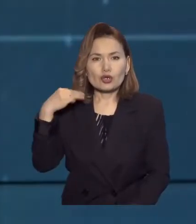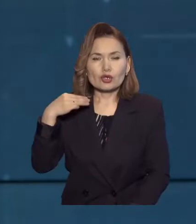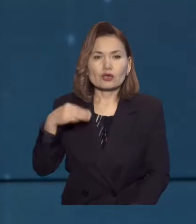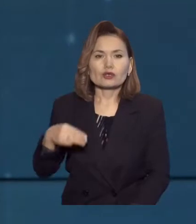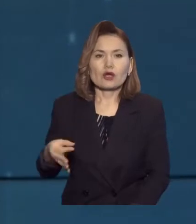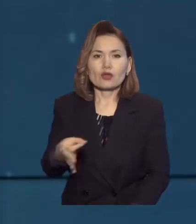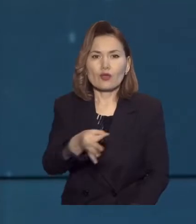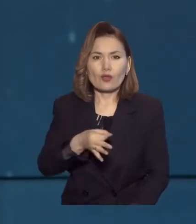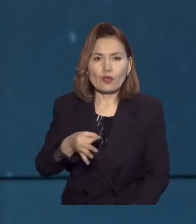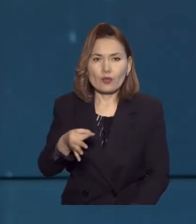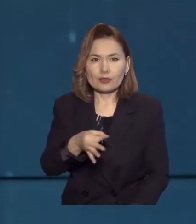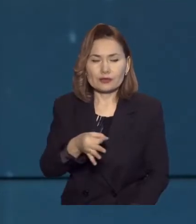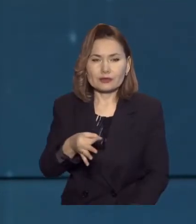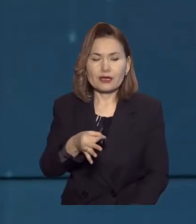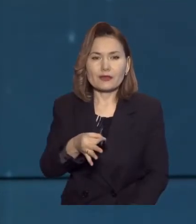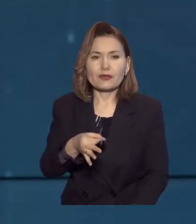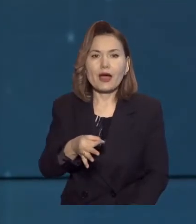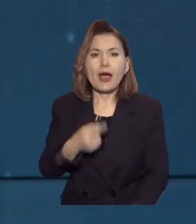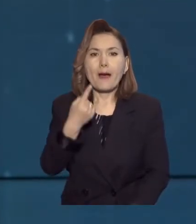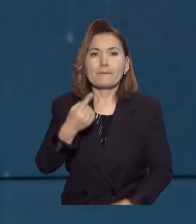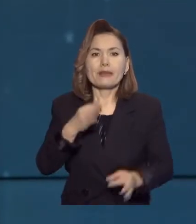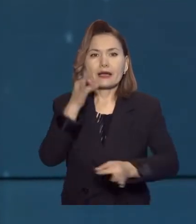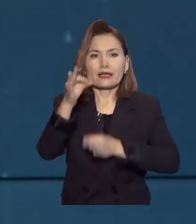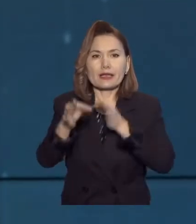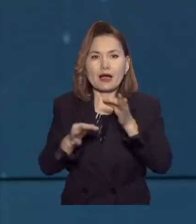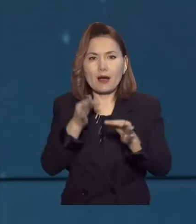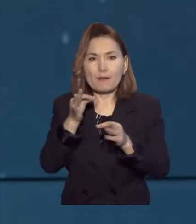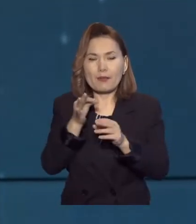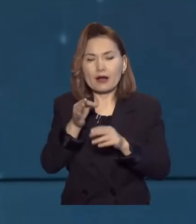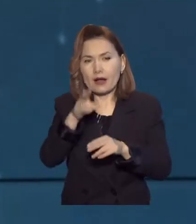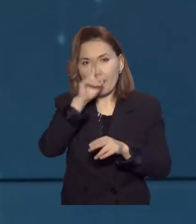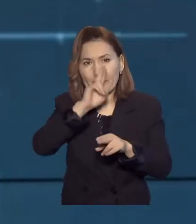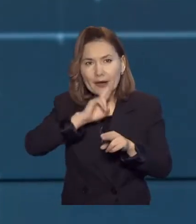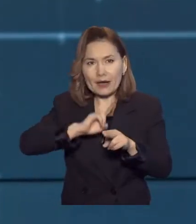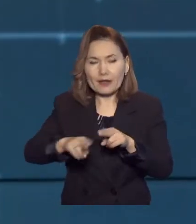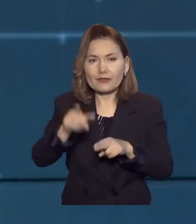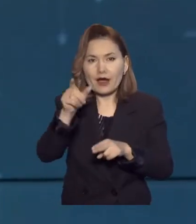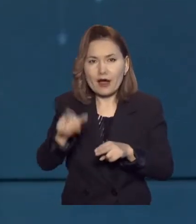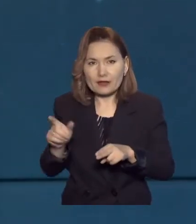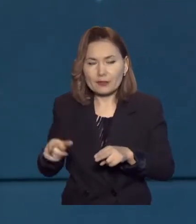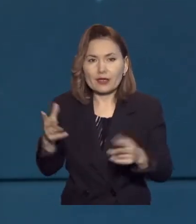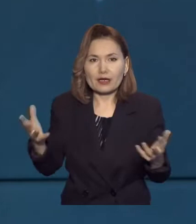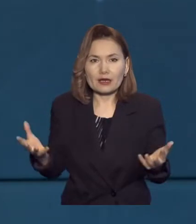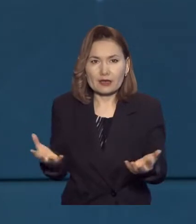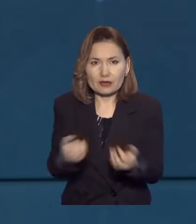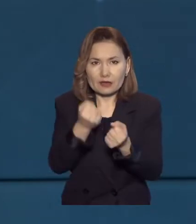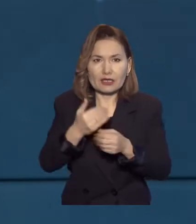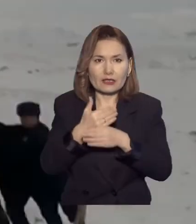Жалғастырайық. Түркістан облысында бір тәулік бойы хабарсыз кеткен жолаушылар табылды.